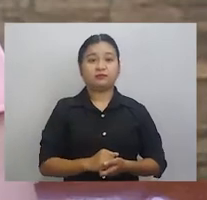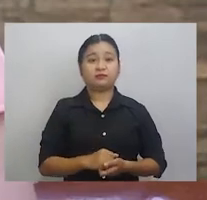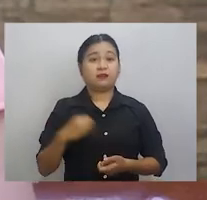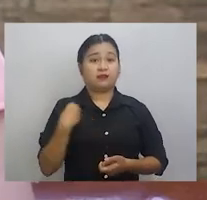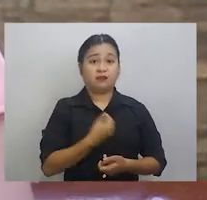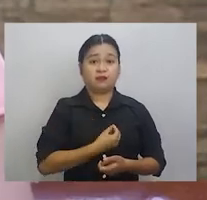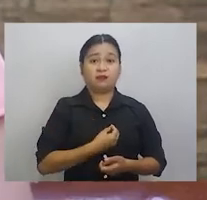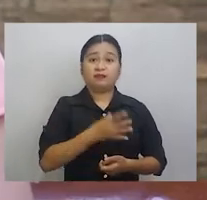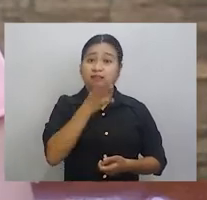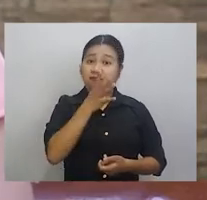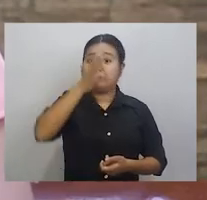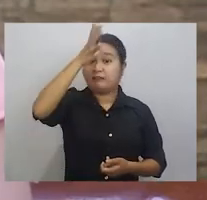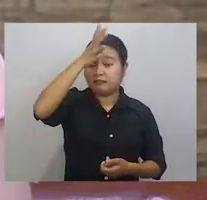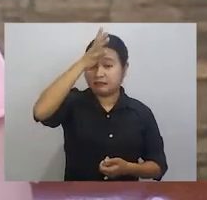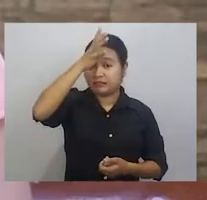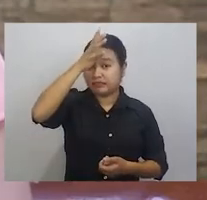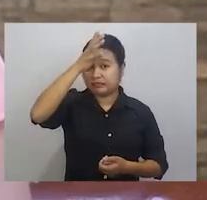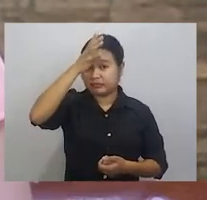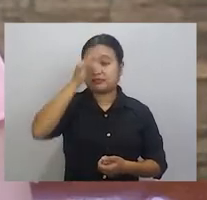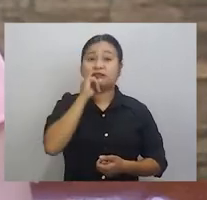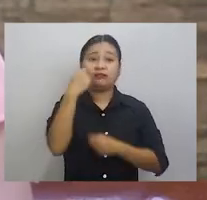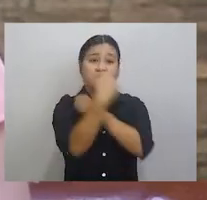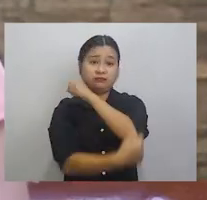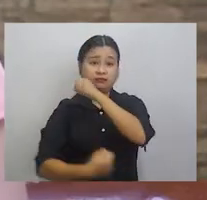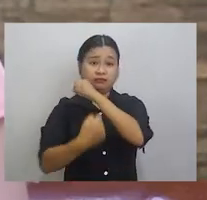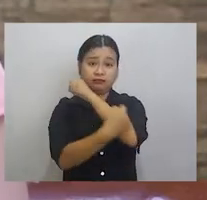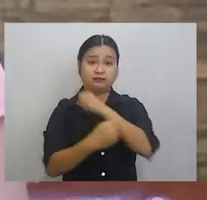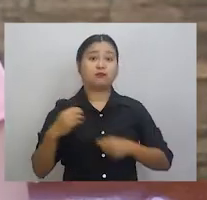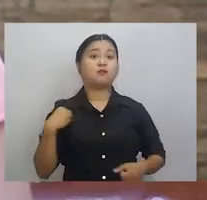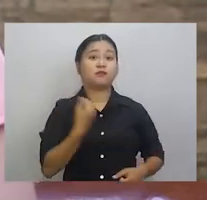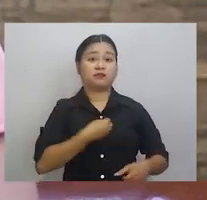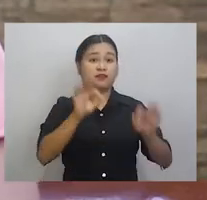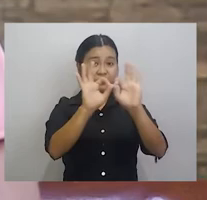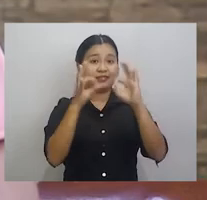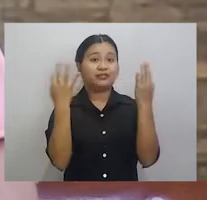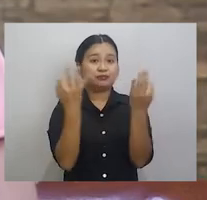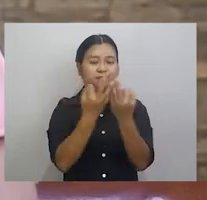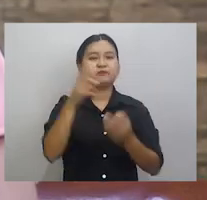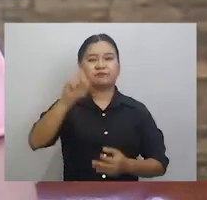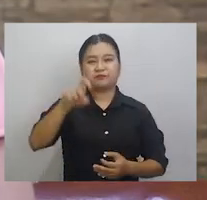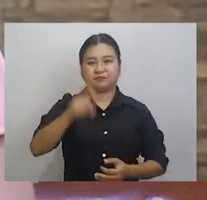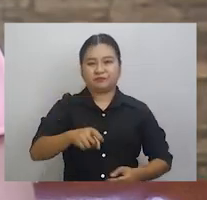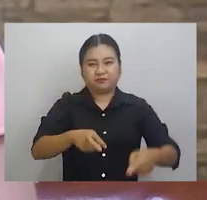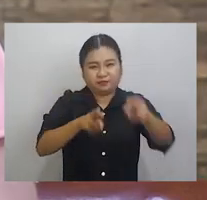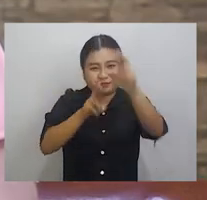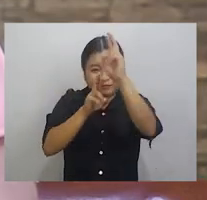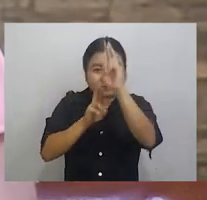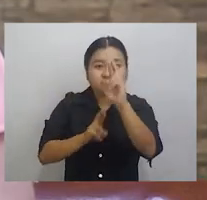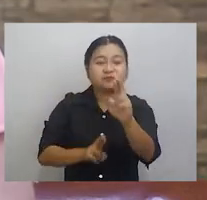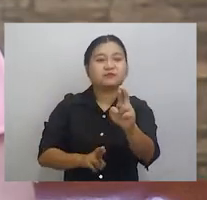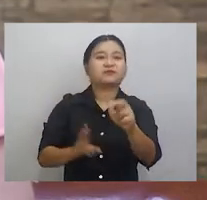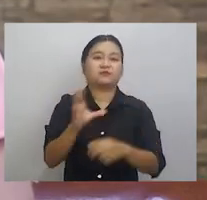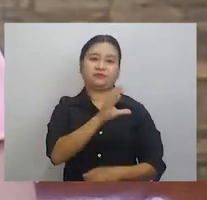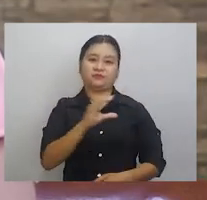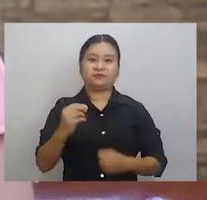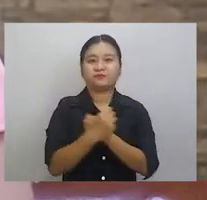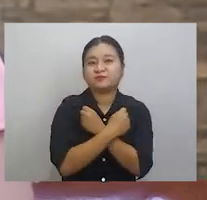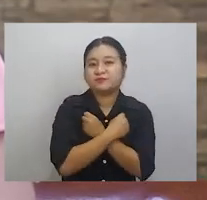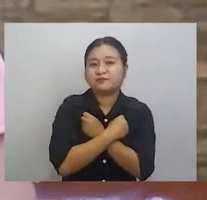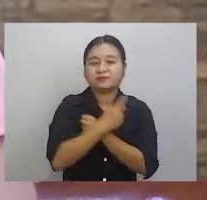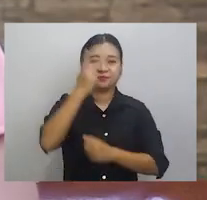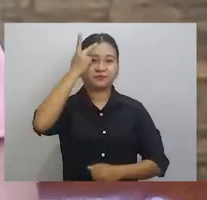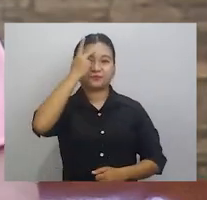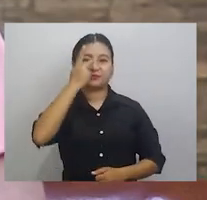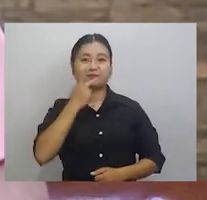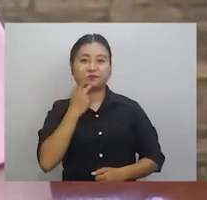tatay at nanay ang nagsisilbing kalasag ng ating magulang. Pero dapat lamang nabigyan sila ng respeto at